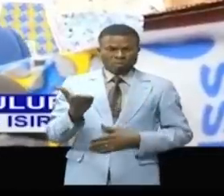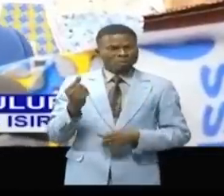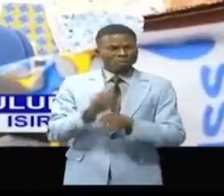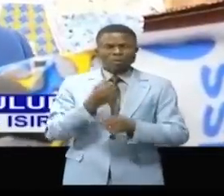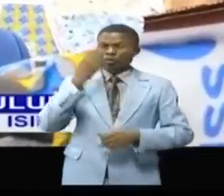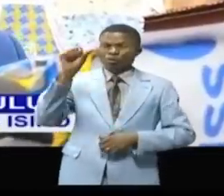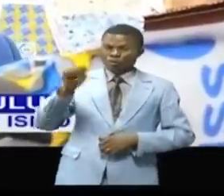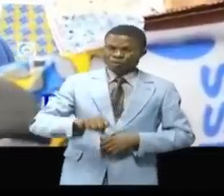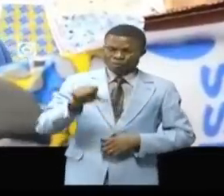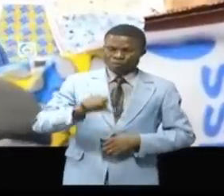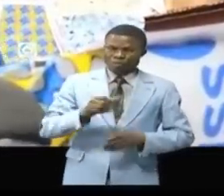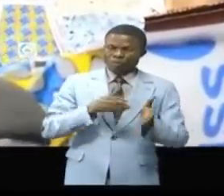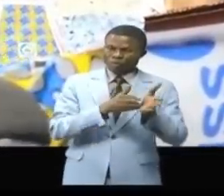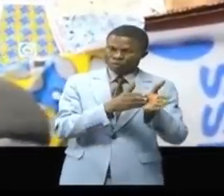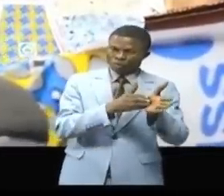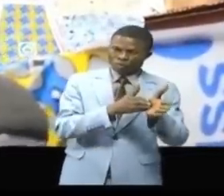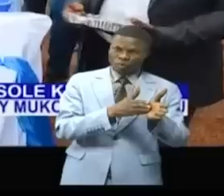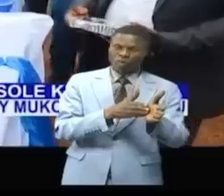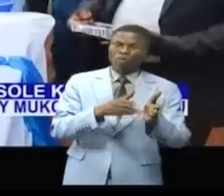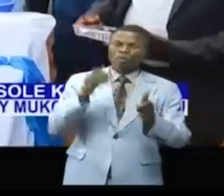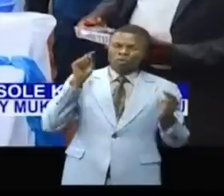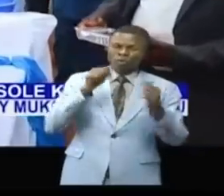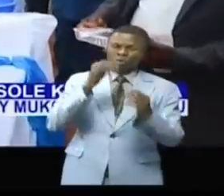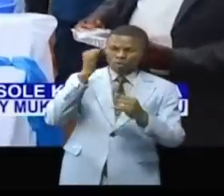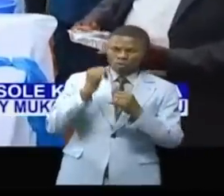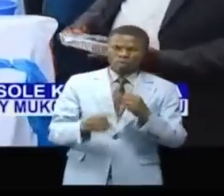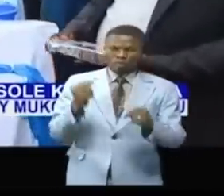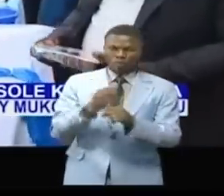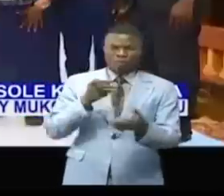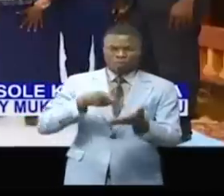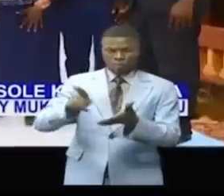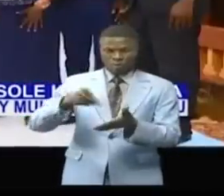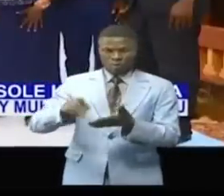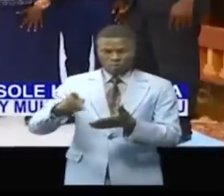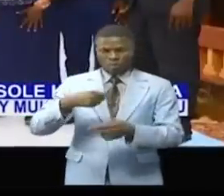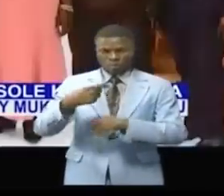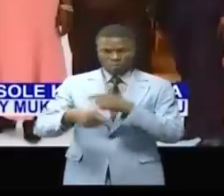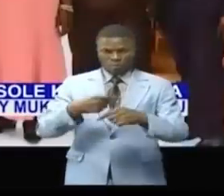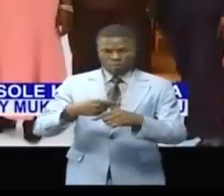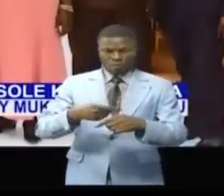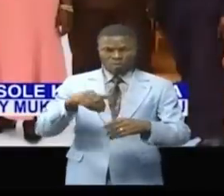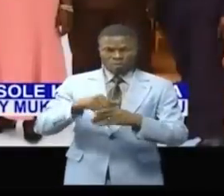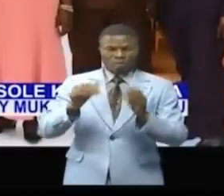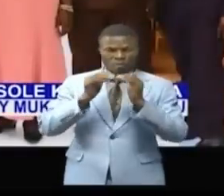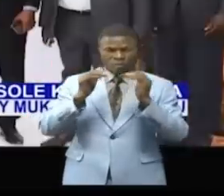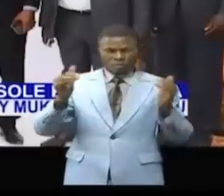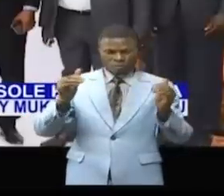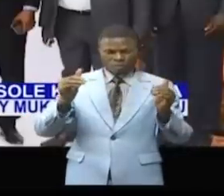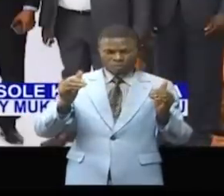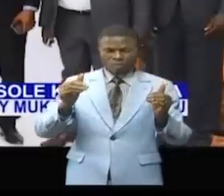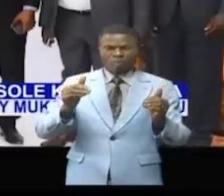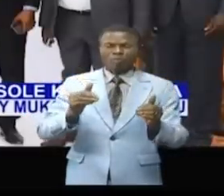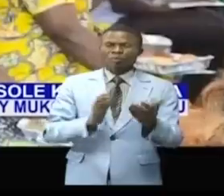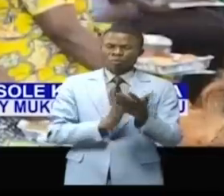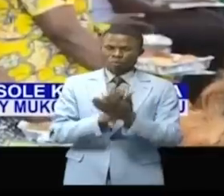promettant de poursuivre cette procédure jusqu'au bout. Une opération de paiement qui s'est déroulée dans un climat de convivialité.